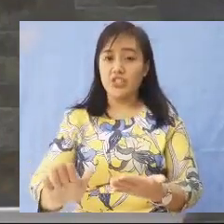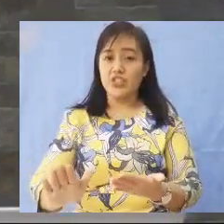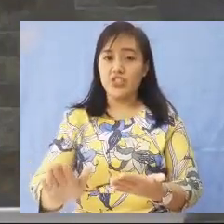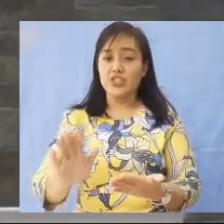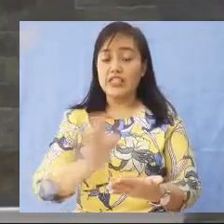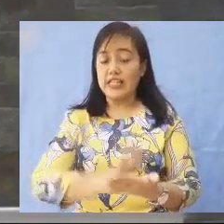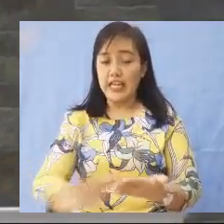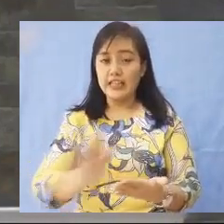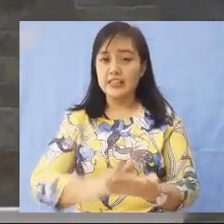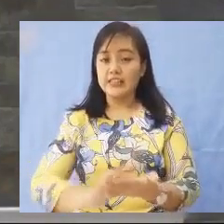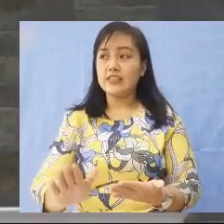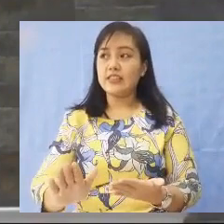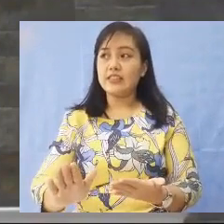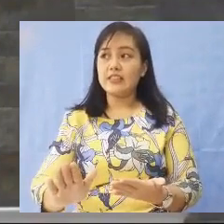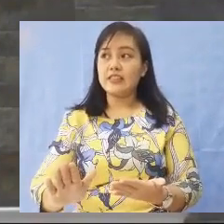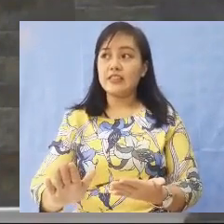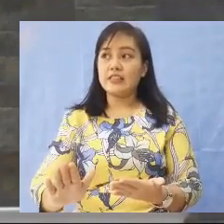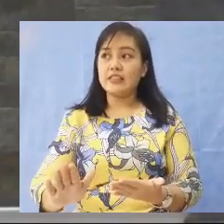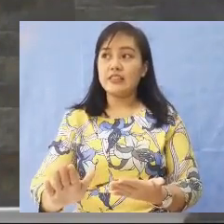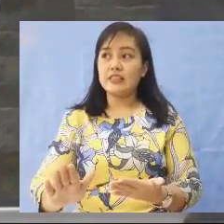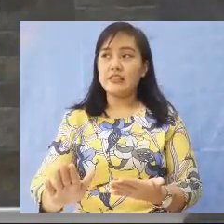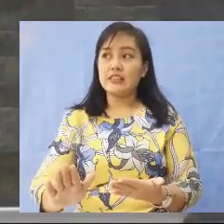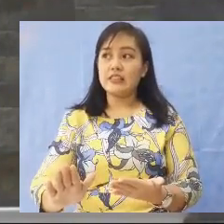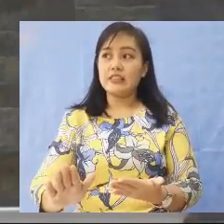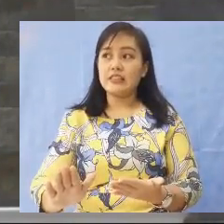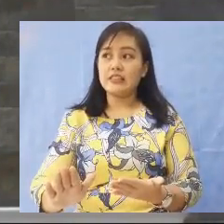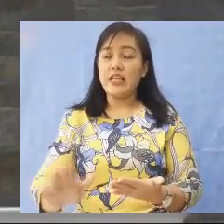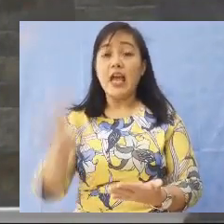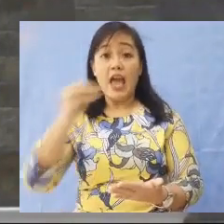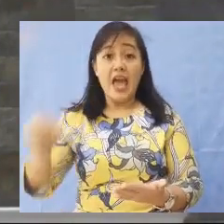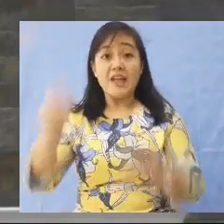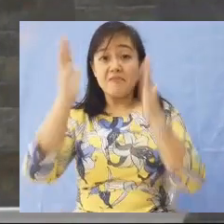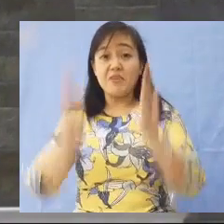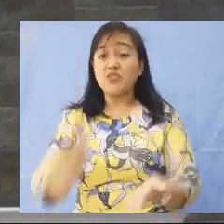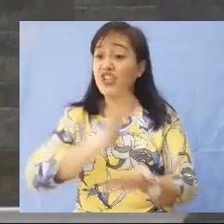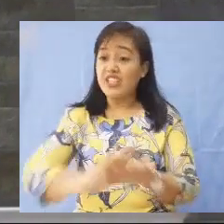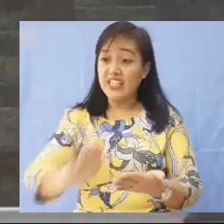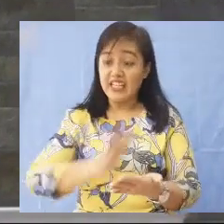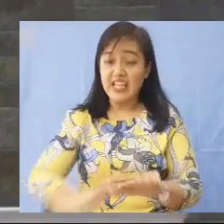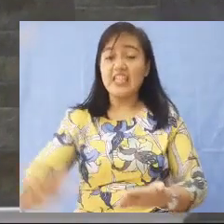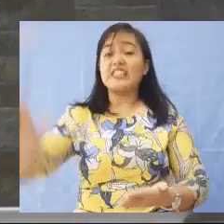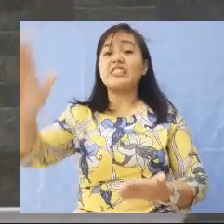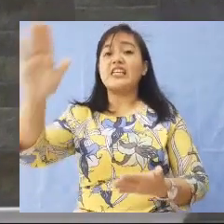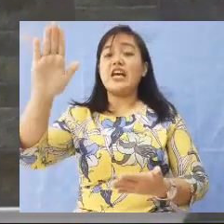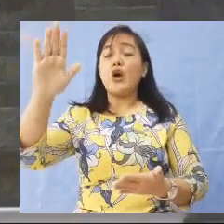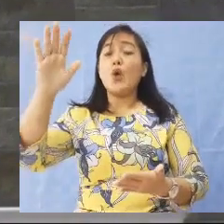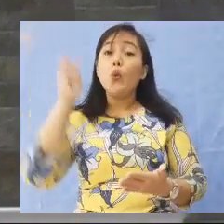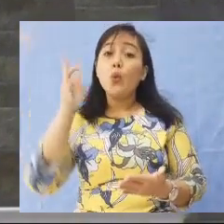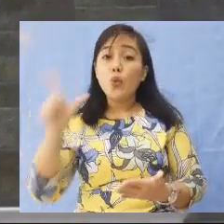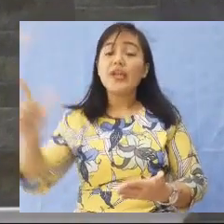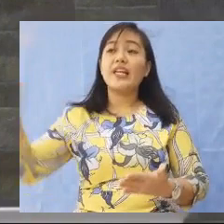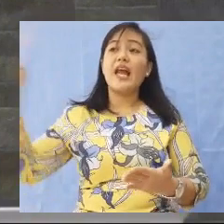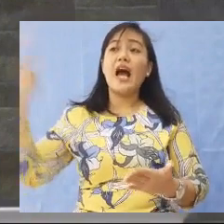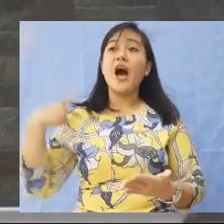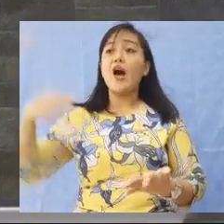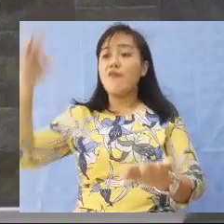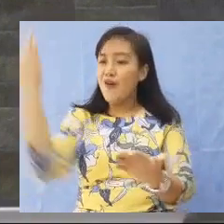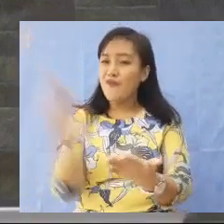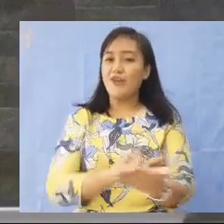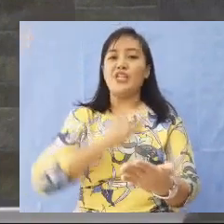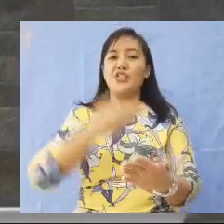kapag siya po ay na-cleanse, magkakaroon po siya ng refreshment sa kanya pong buhay. Now, tingnan niyo po yung